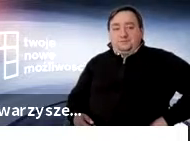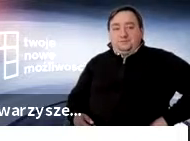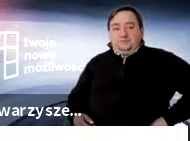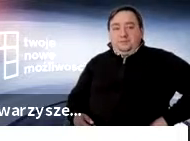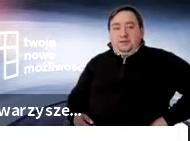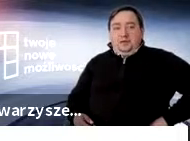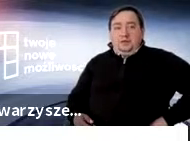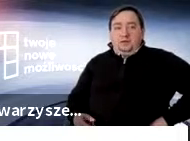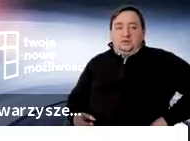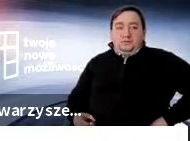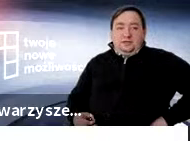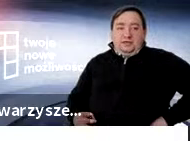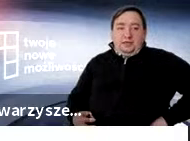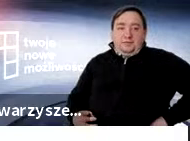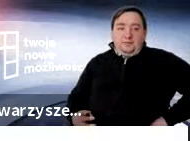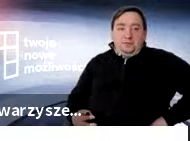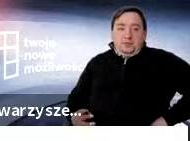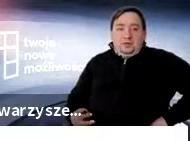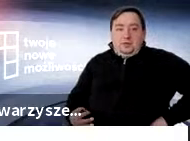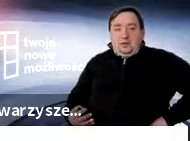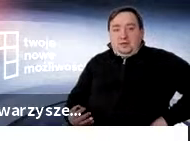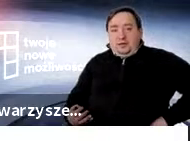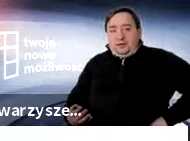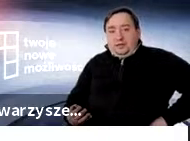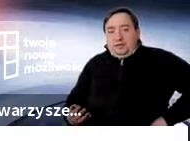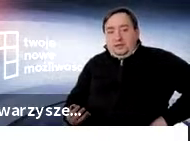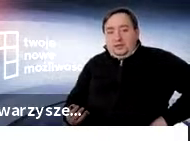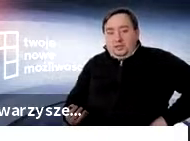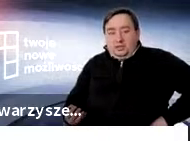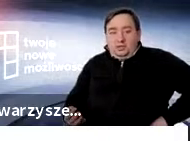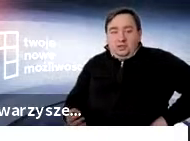kulturalnych. I to są takie